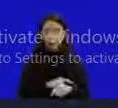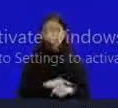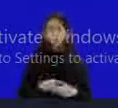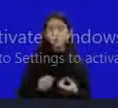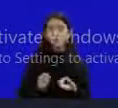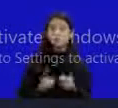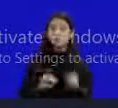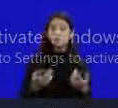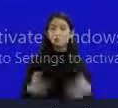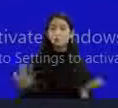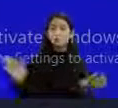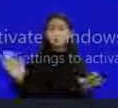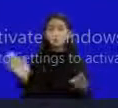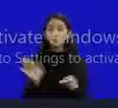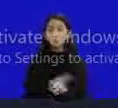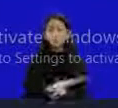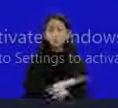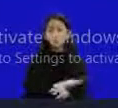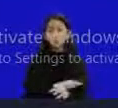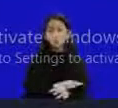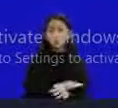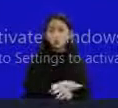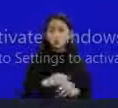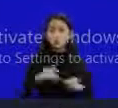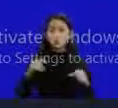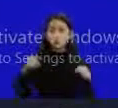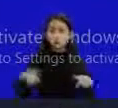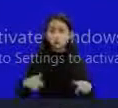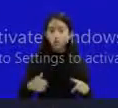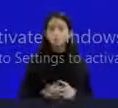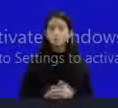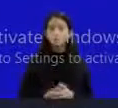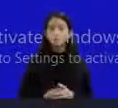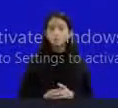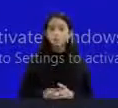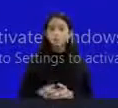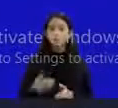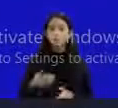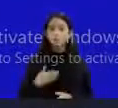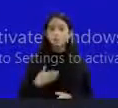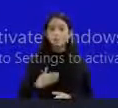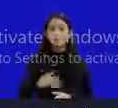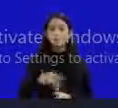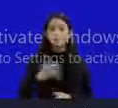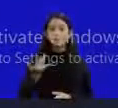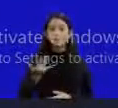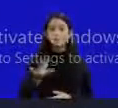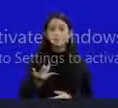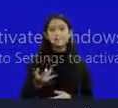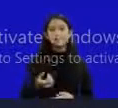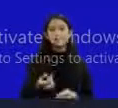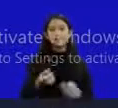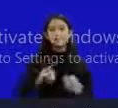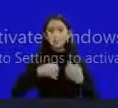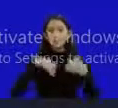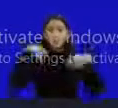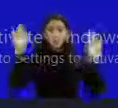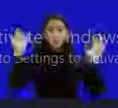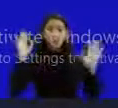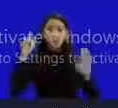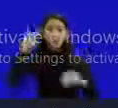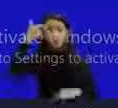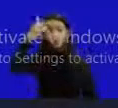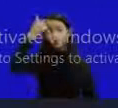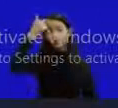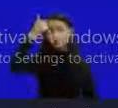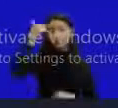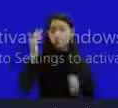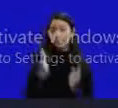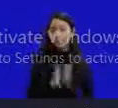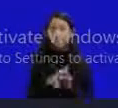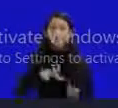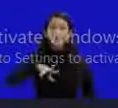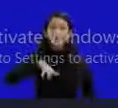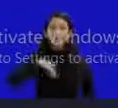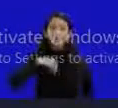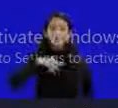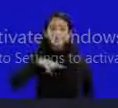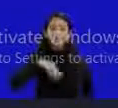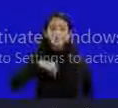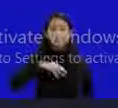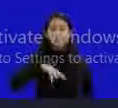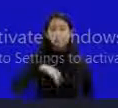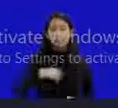memasuki dan berlatih melakukan new normal ini terasa loss of learning dan resiko